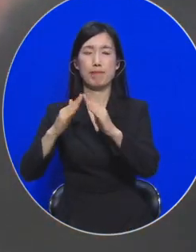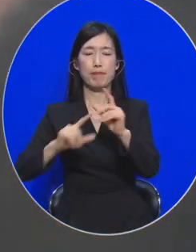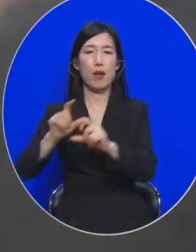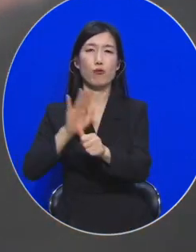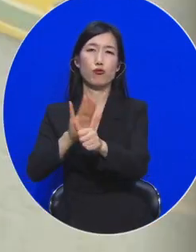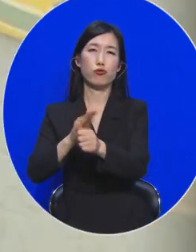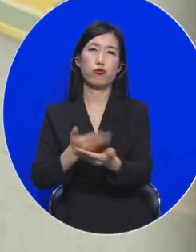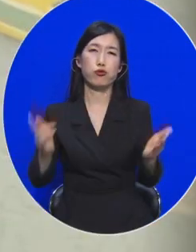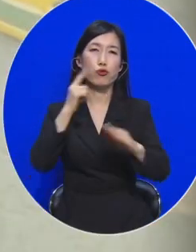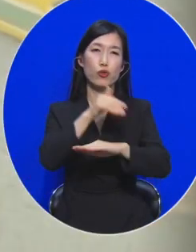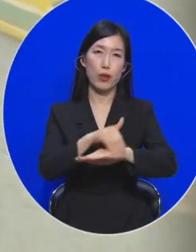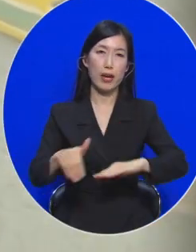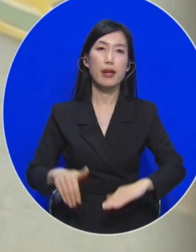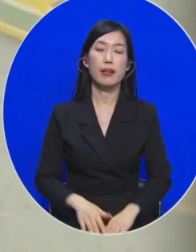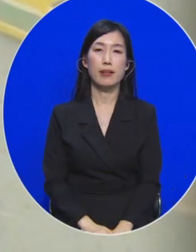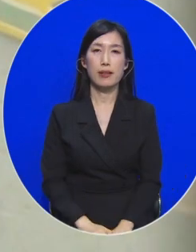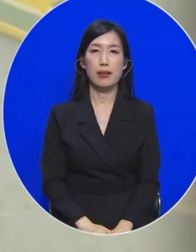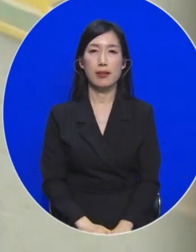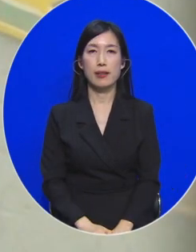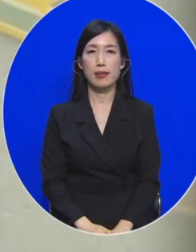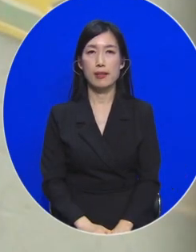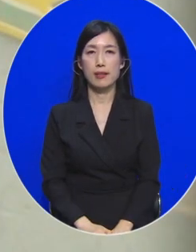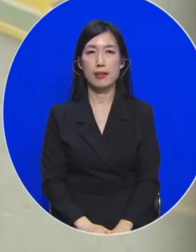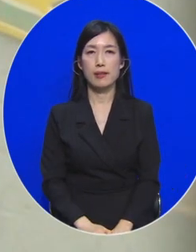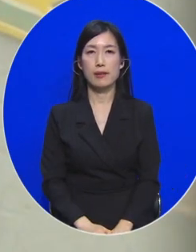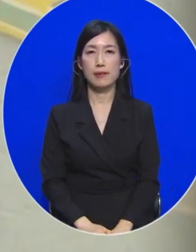방침입니다 KTV 윤현석입니다